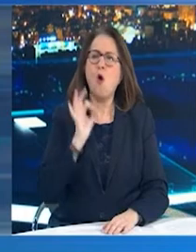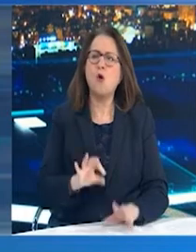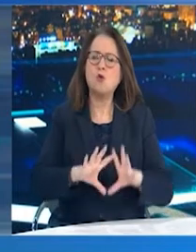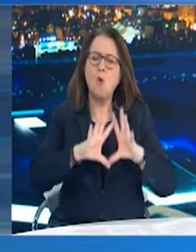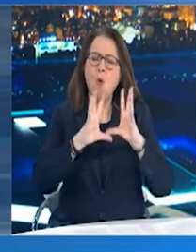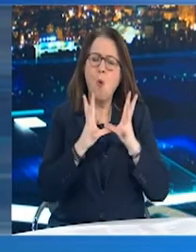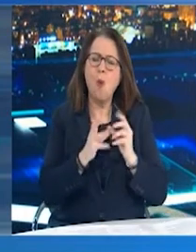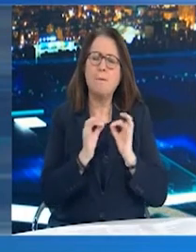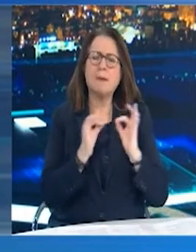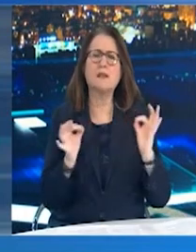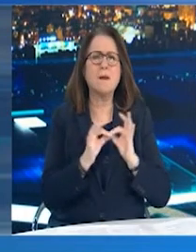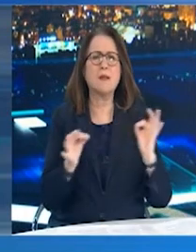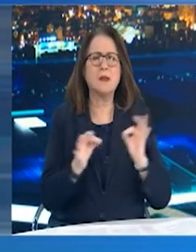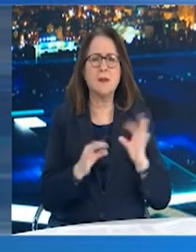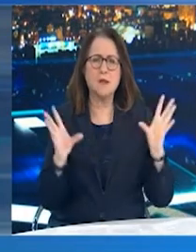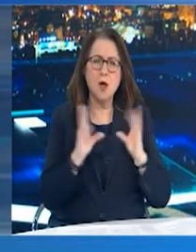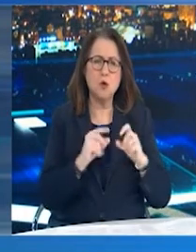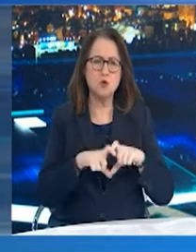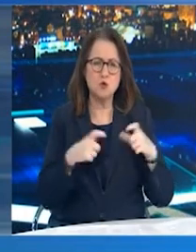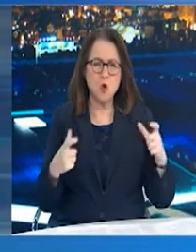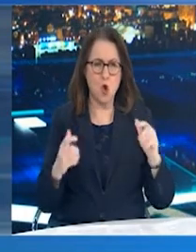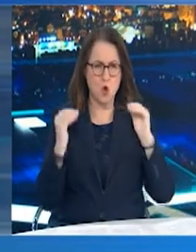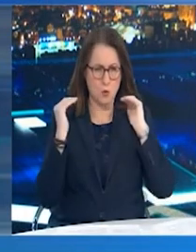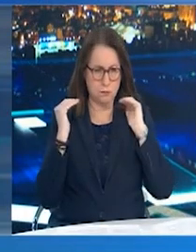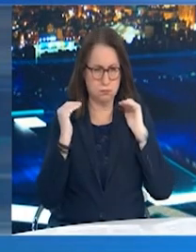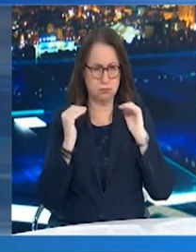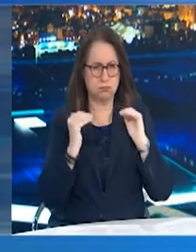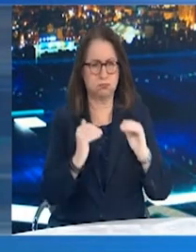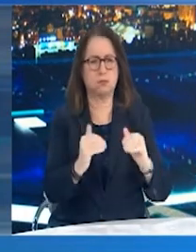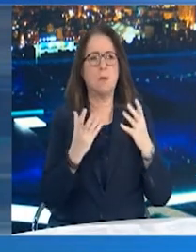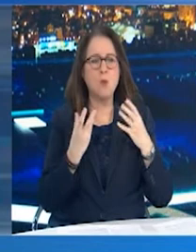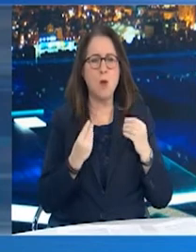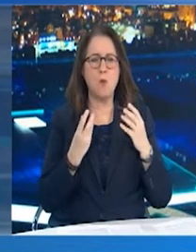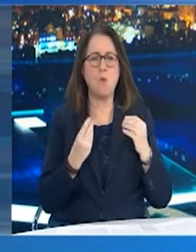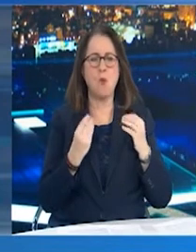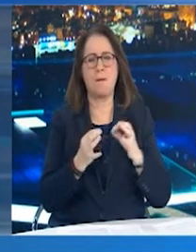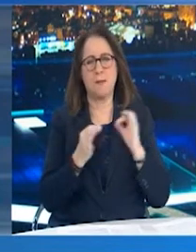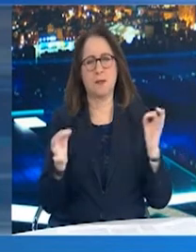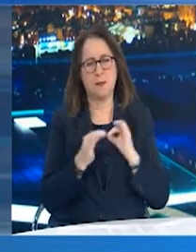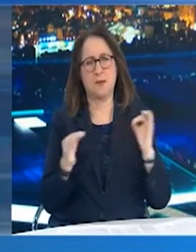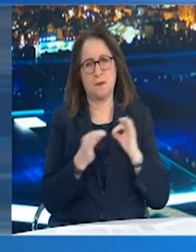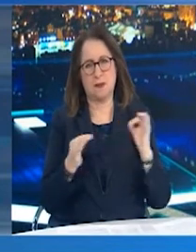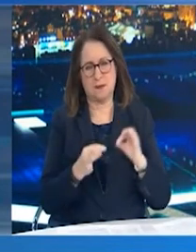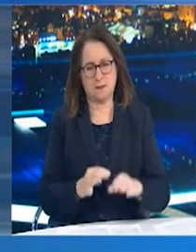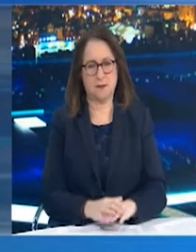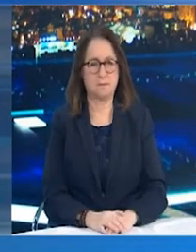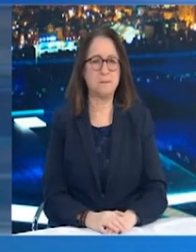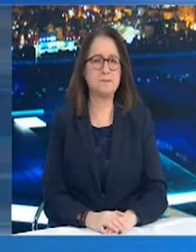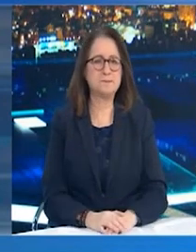μονάδες όλων των βαθμίδων και αφορούν στη συστηματική εφαρμογή πολλαπλών μέτρων προφύλαξης που λειτουργούν μαζί σαν